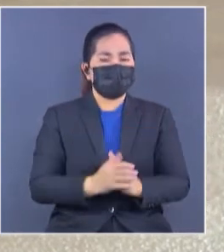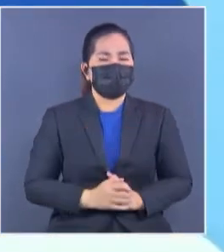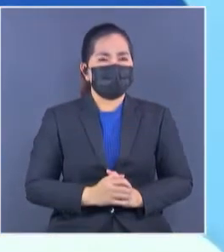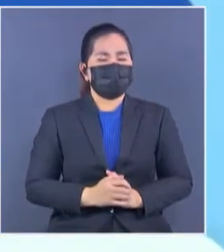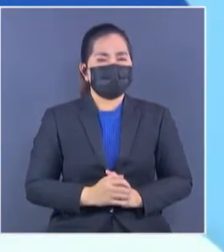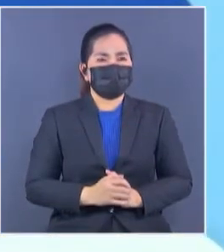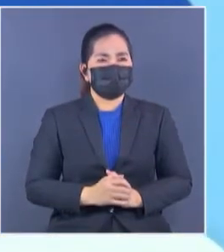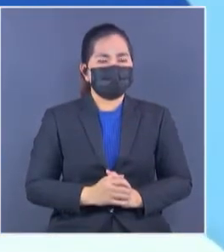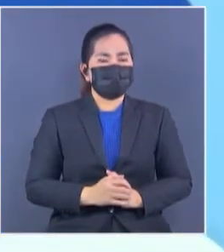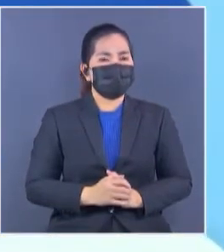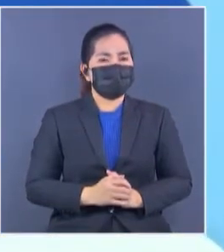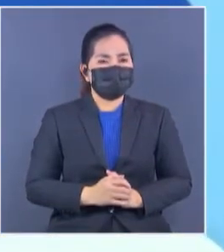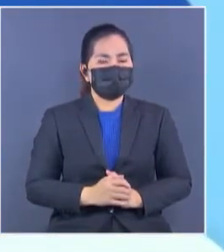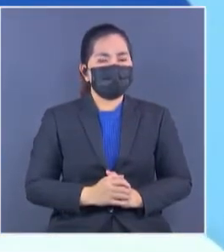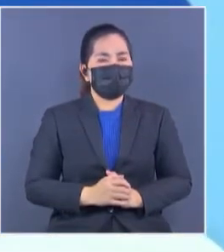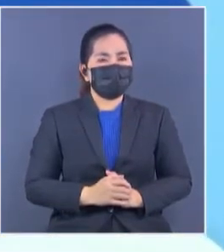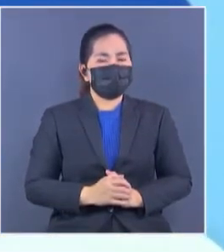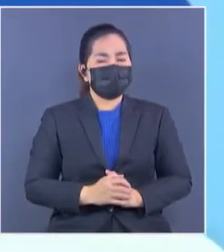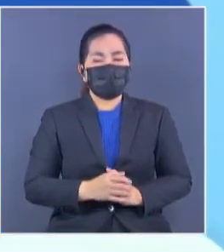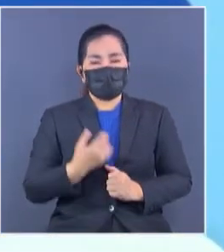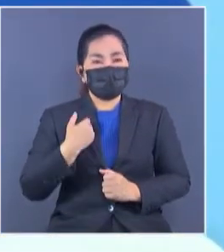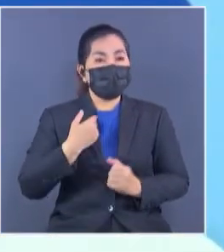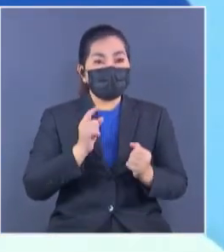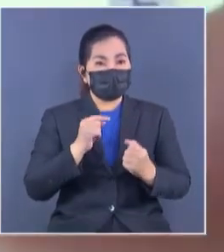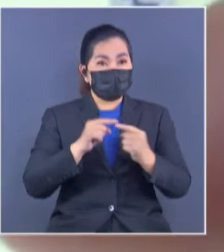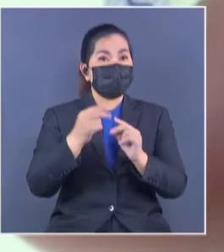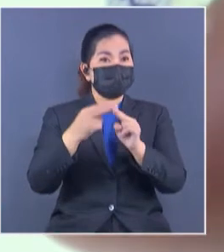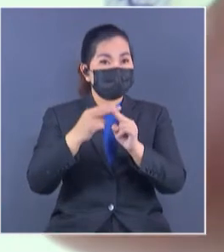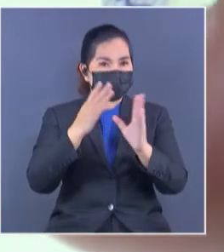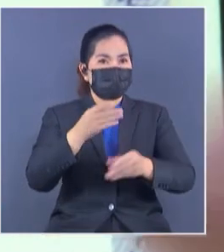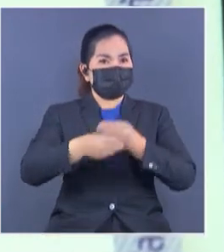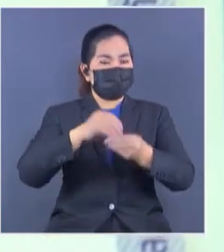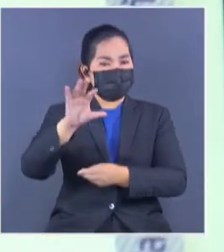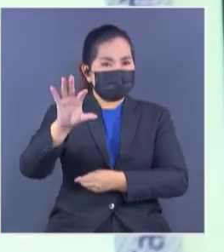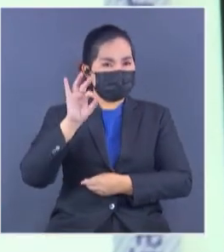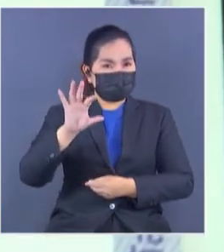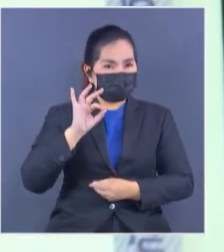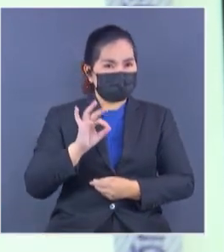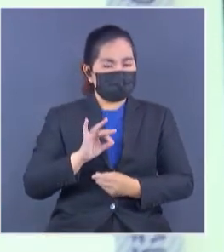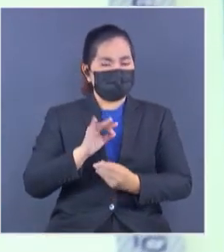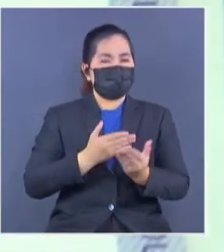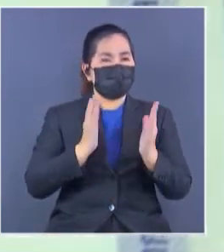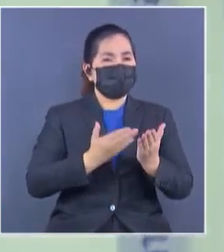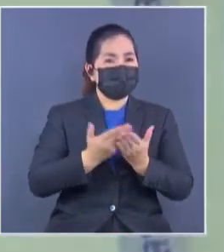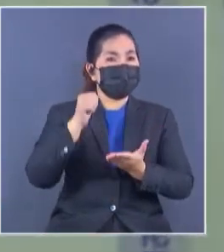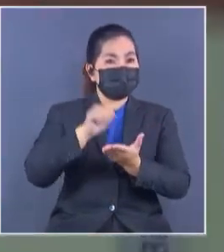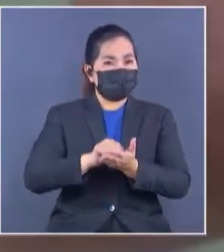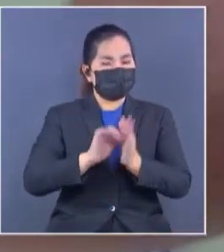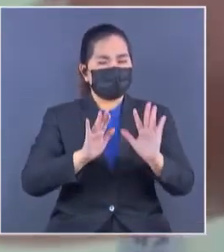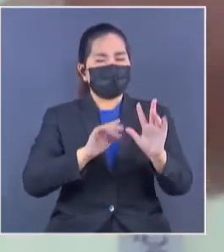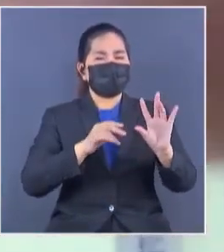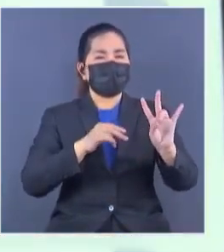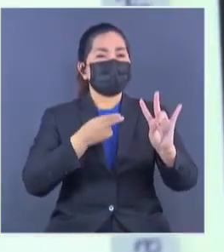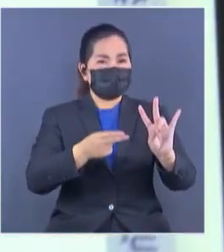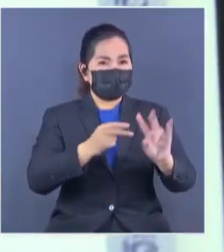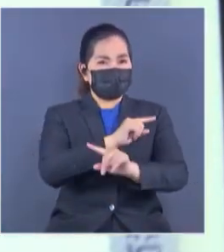ทบกับผู้ซื้อพร้อมทั้งจะสุ่มคัดเลือกค่ะรายชื่อผู้ค้าสลากที่ซื้อกับที่จองรวมทั้งหมด 70,000 ราย